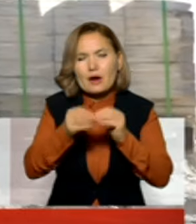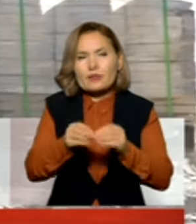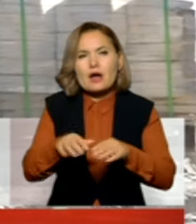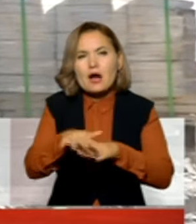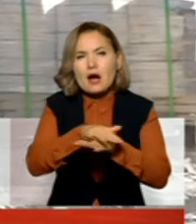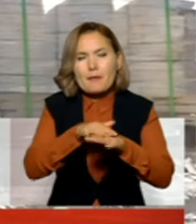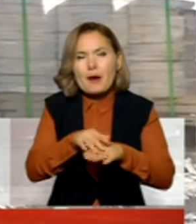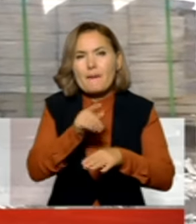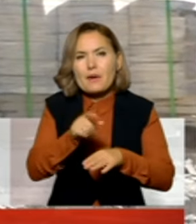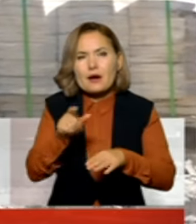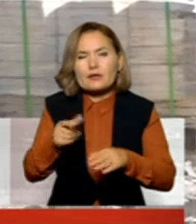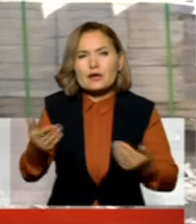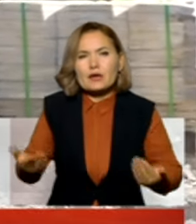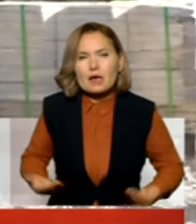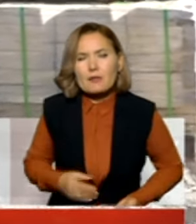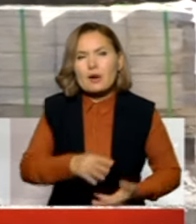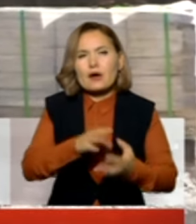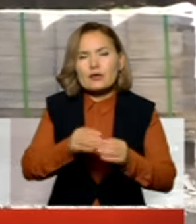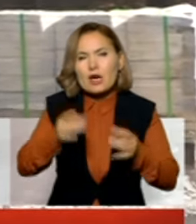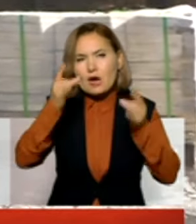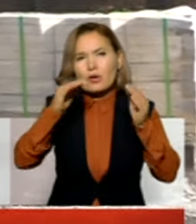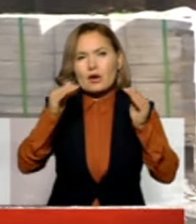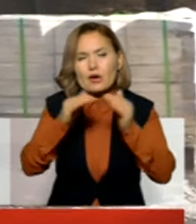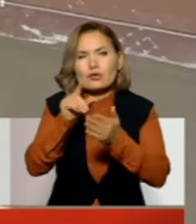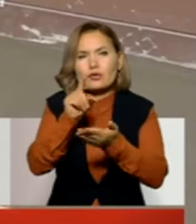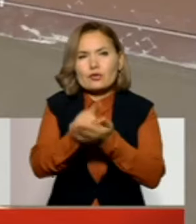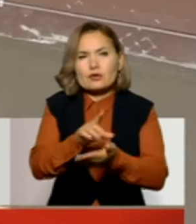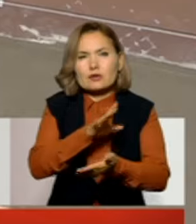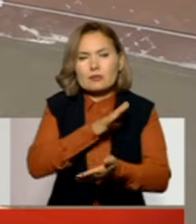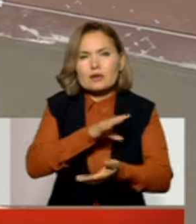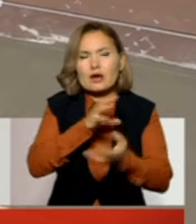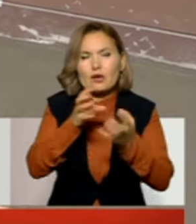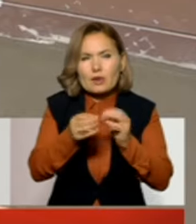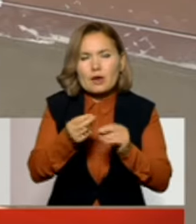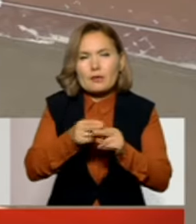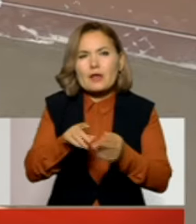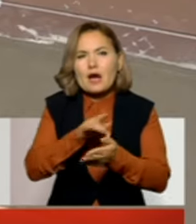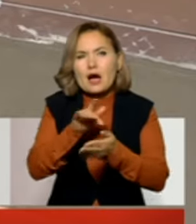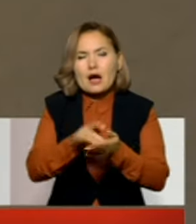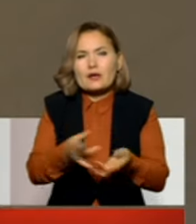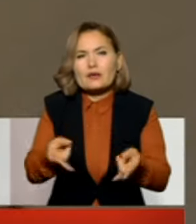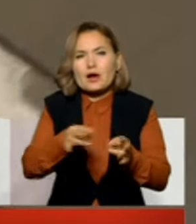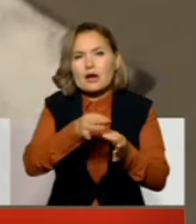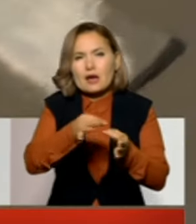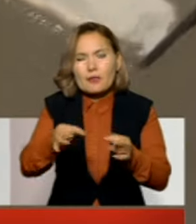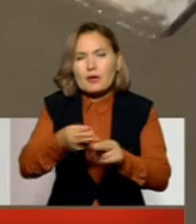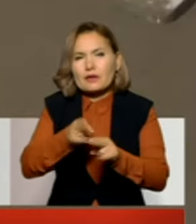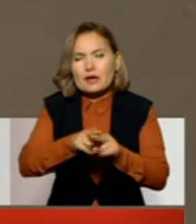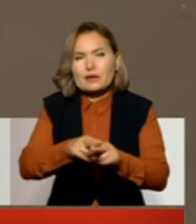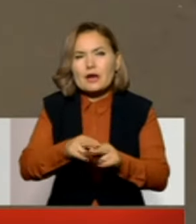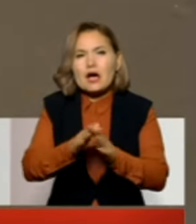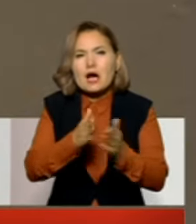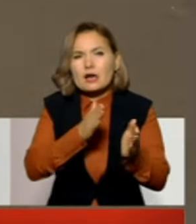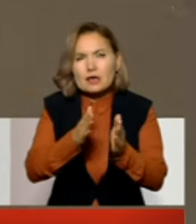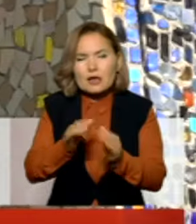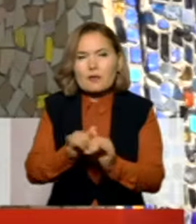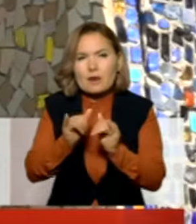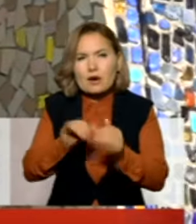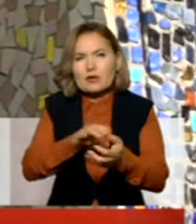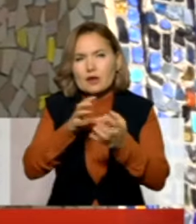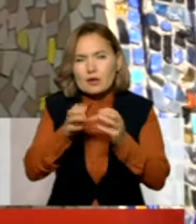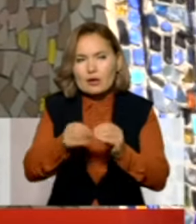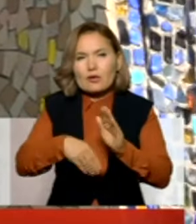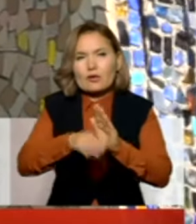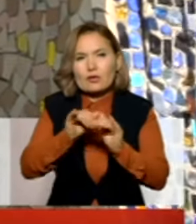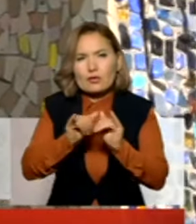саны 1000-нан асқан елді мекенде ғана мәдениет үйлері салынуы тиіс. Ал қалған ауылдар клуб пен кітапхана аумағын місе тұтуға